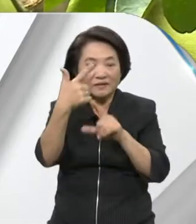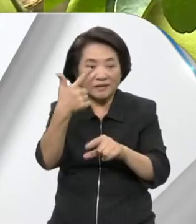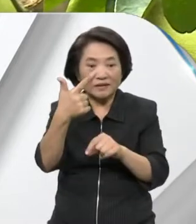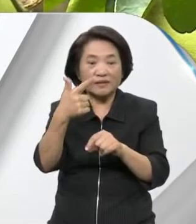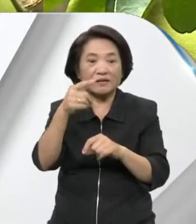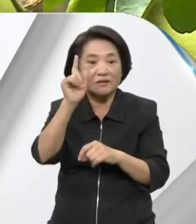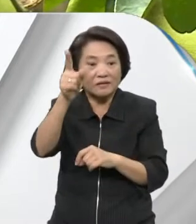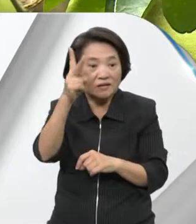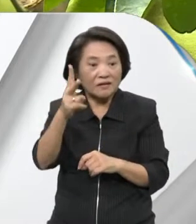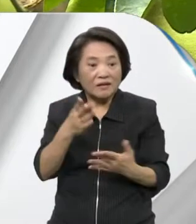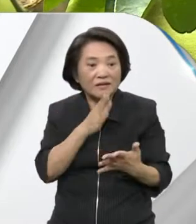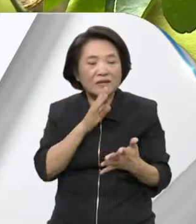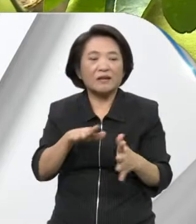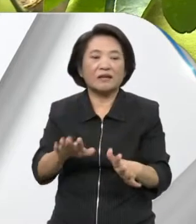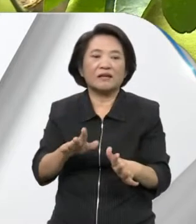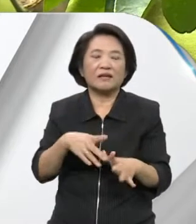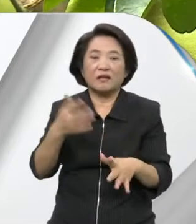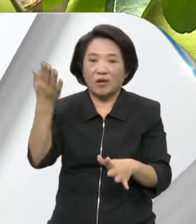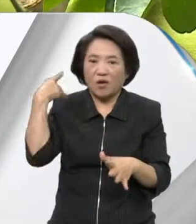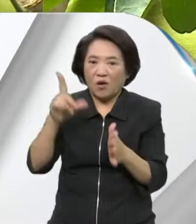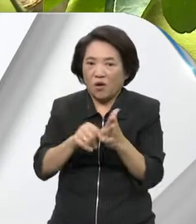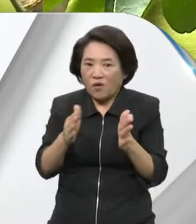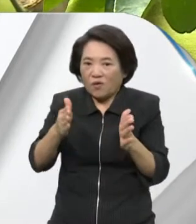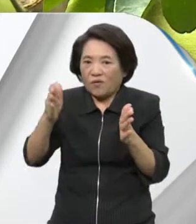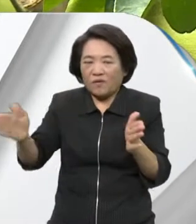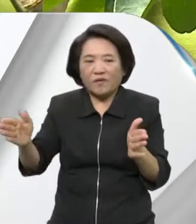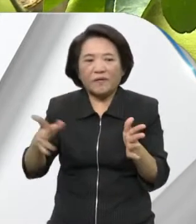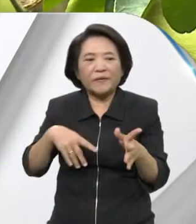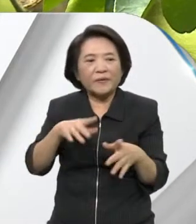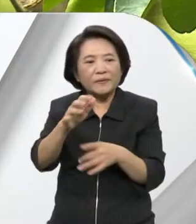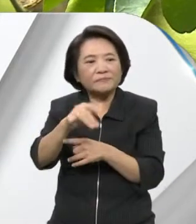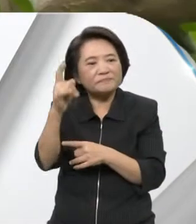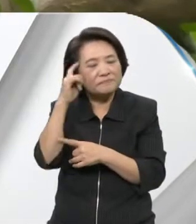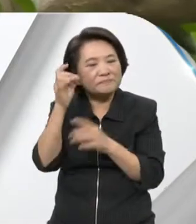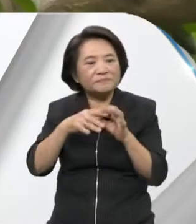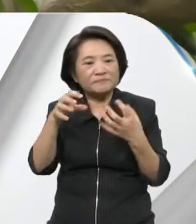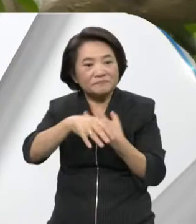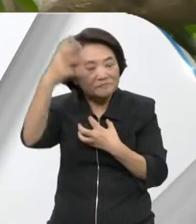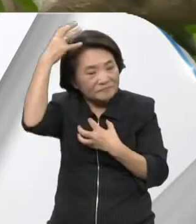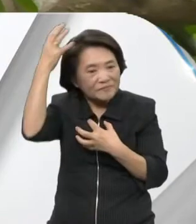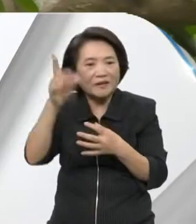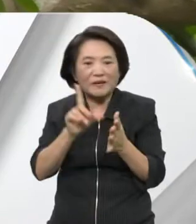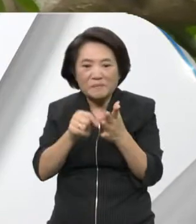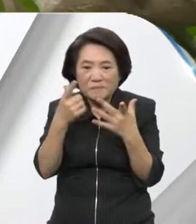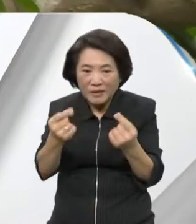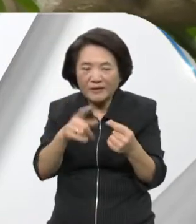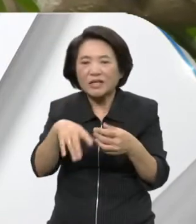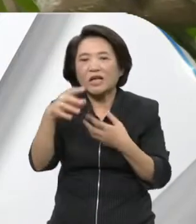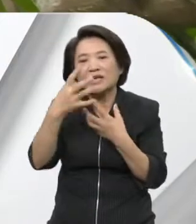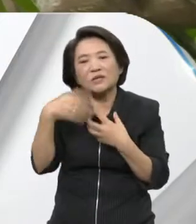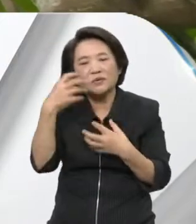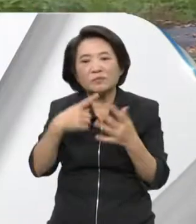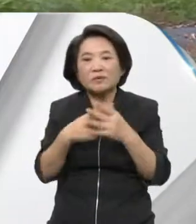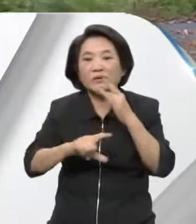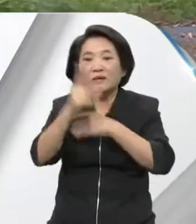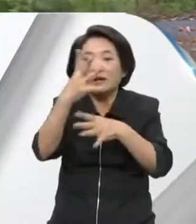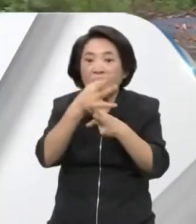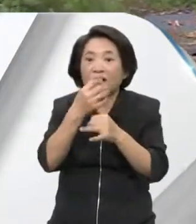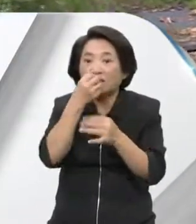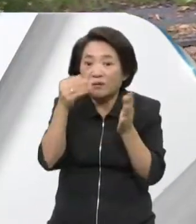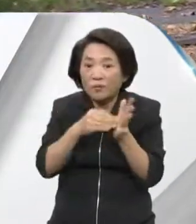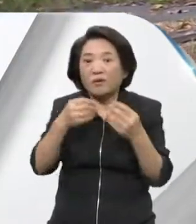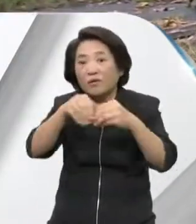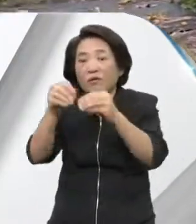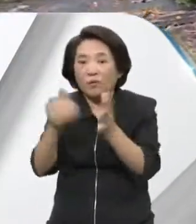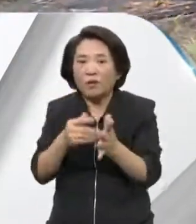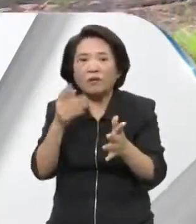旦的产期比往年更加长。农民希望消费者是从文旦转做冬时的果子，唔系干那系年节送礼的